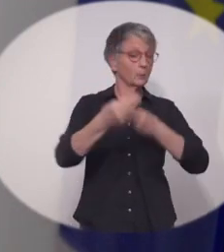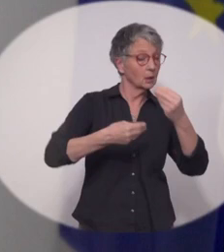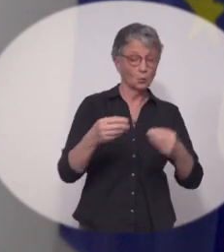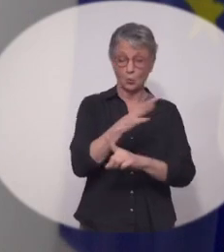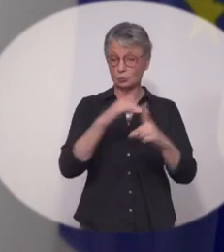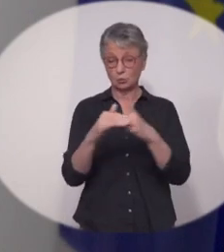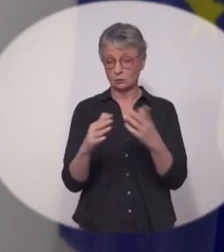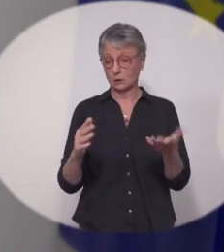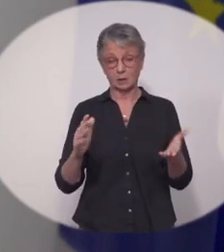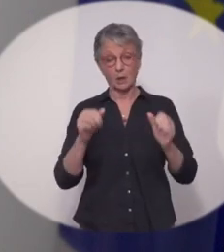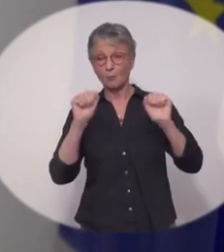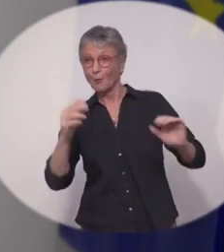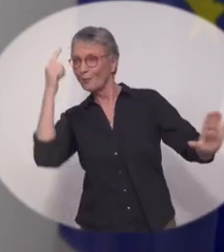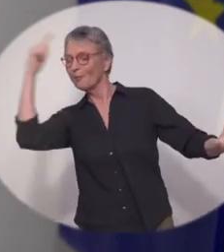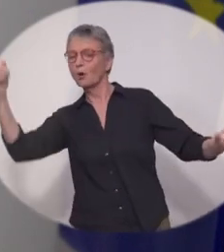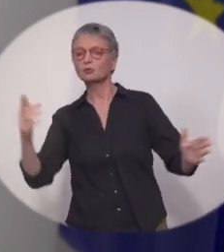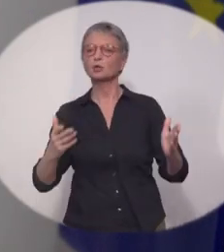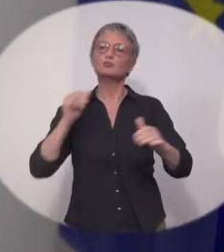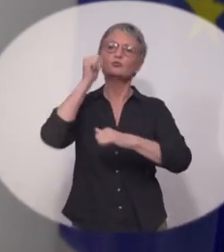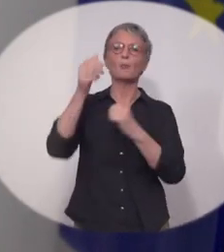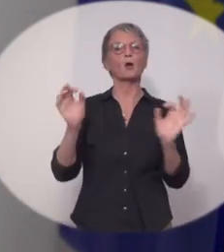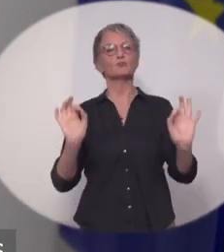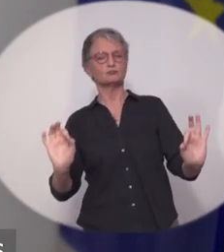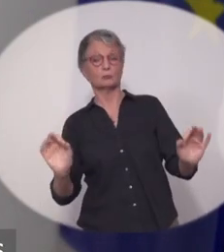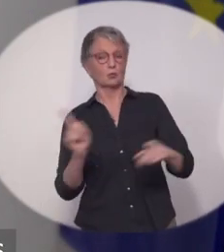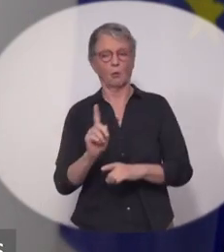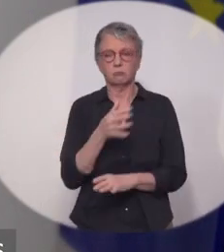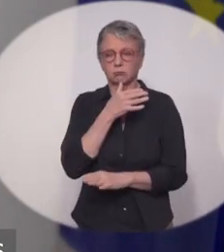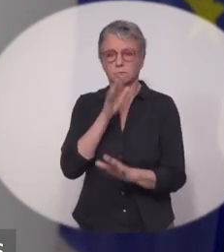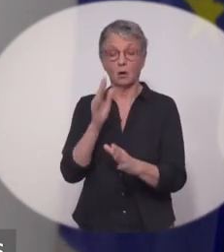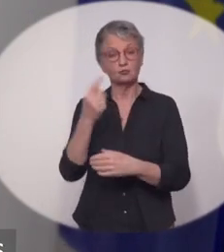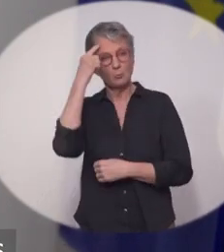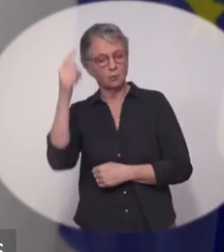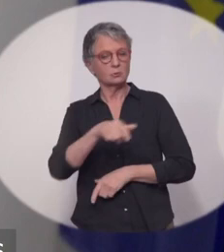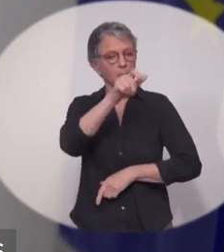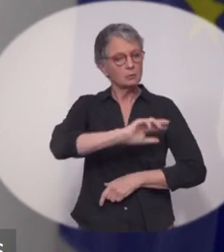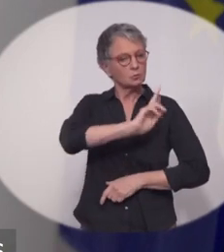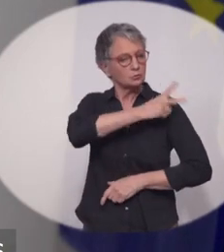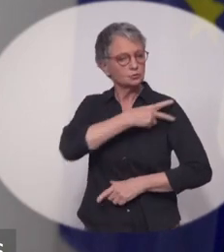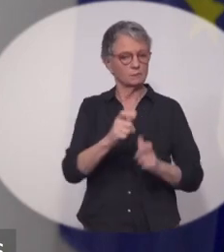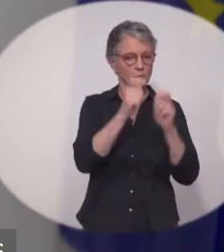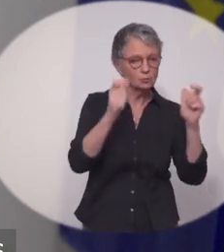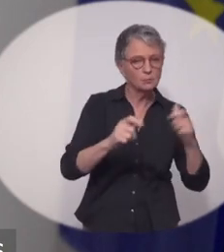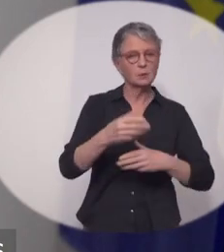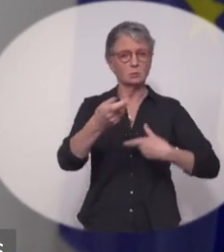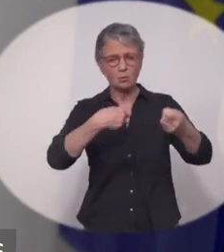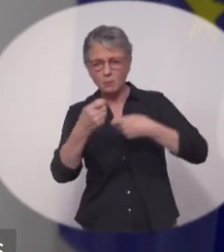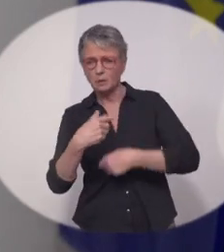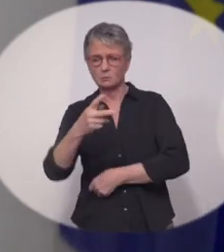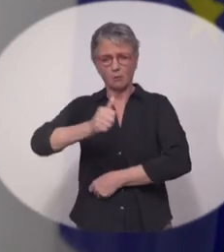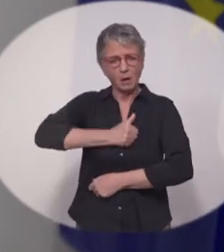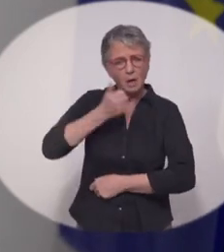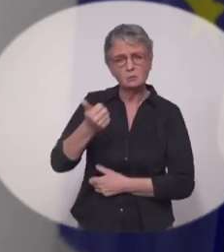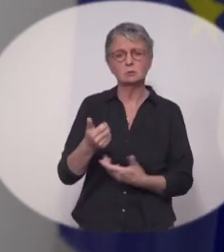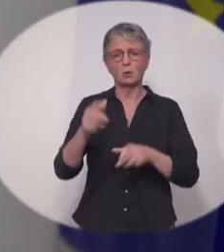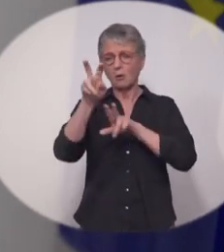envisager le jour d'après avec sérénité je pense aux chefs d'entreprise aux commerçants aux artisans aux indépendants